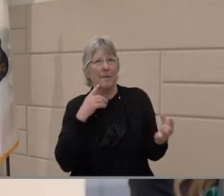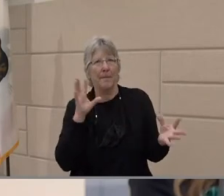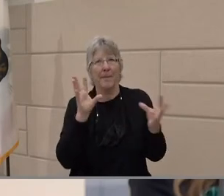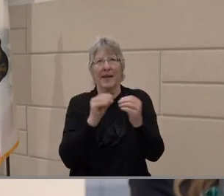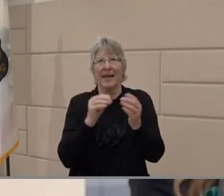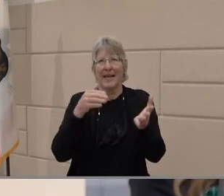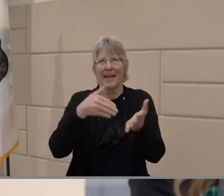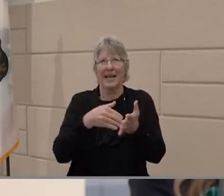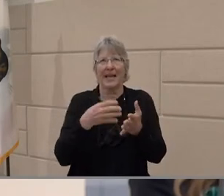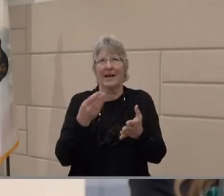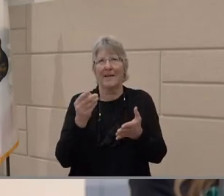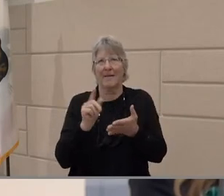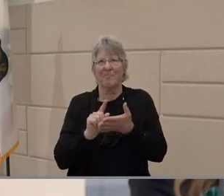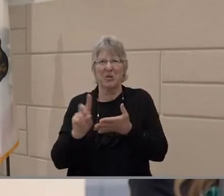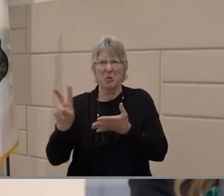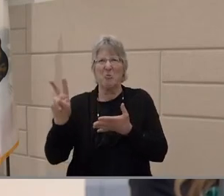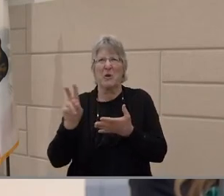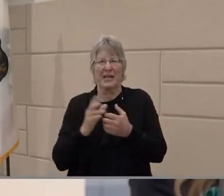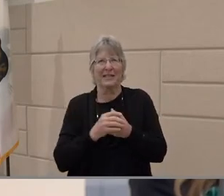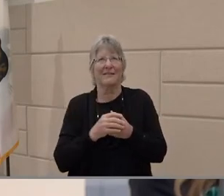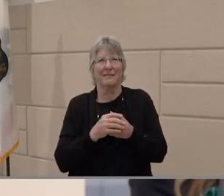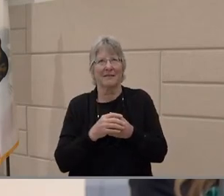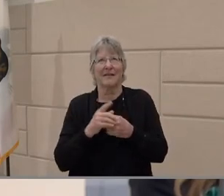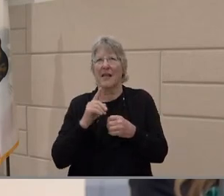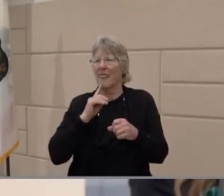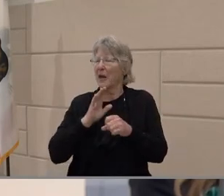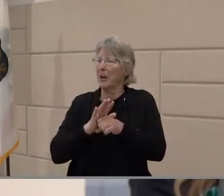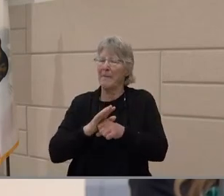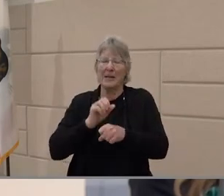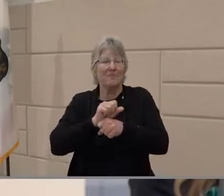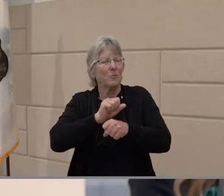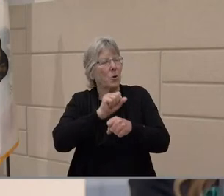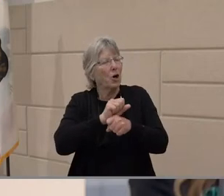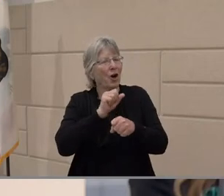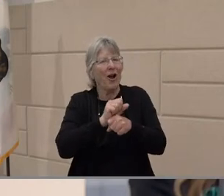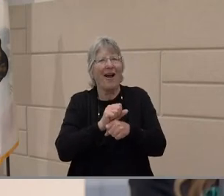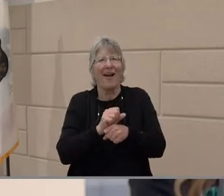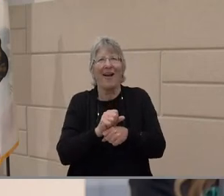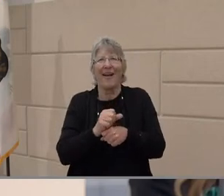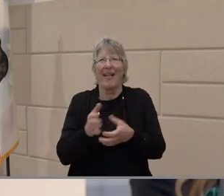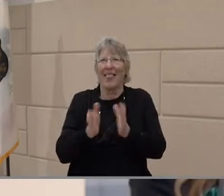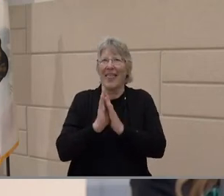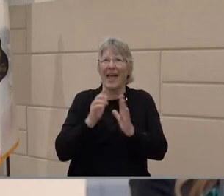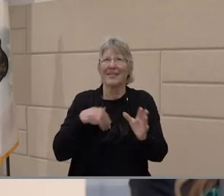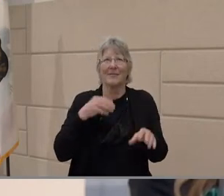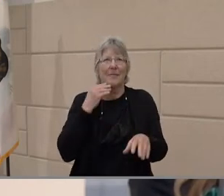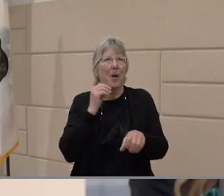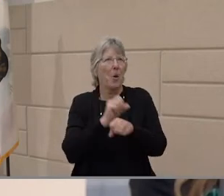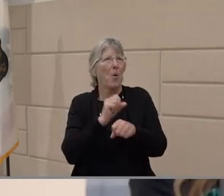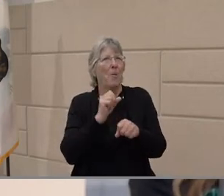យអំពីការខិតខំរបស់ក្រុមរបស់យើង